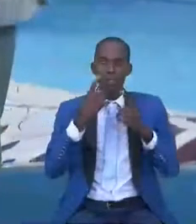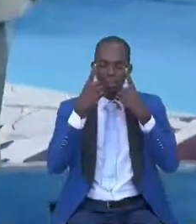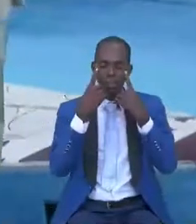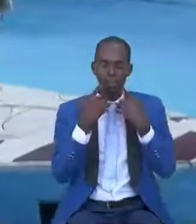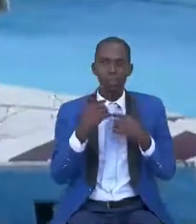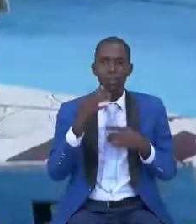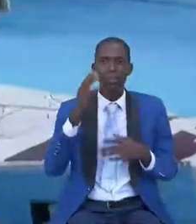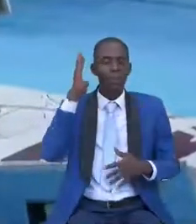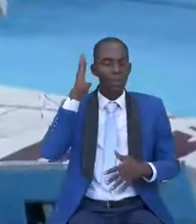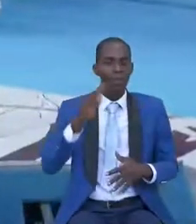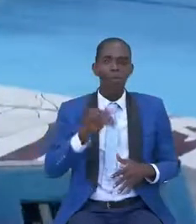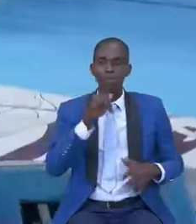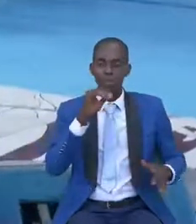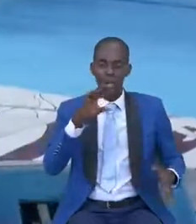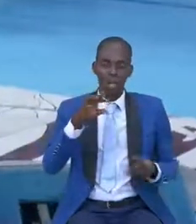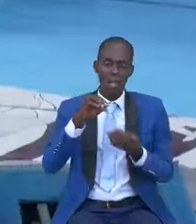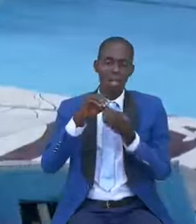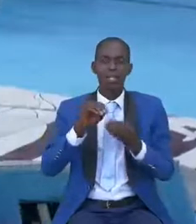Mes larmes